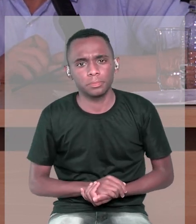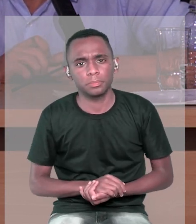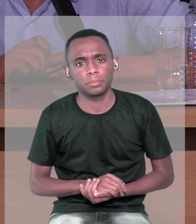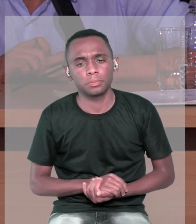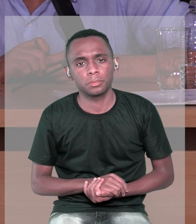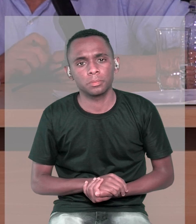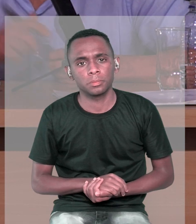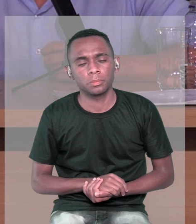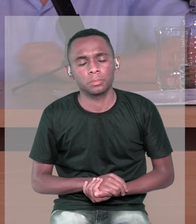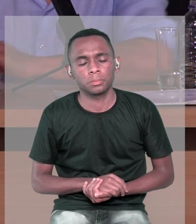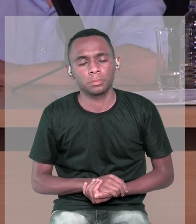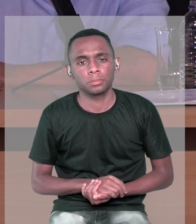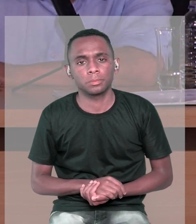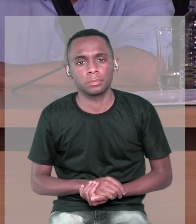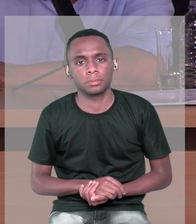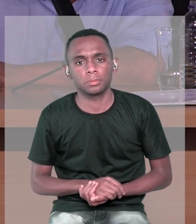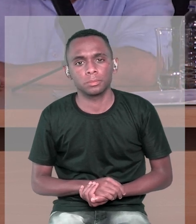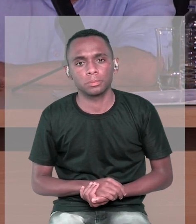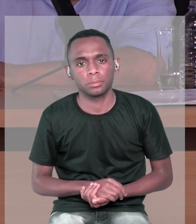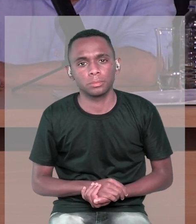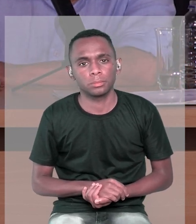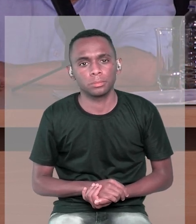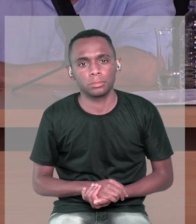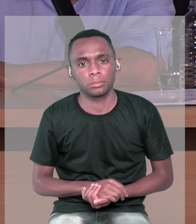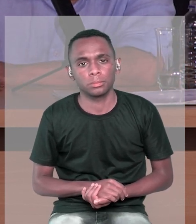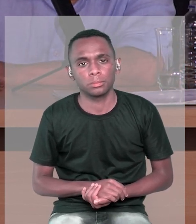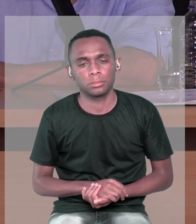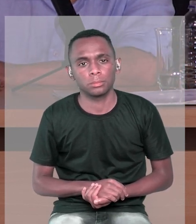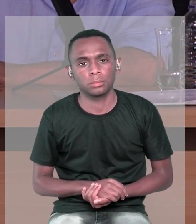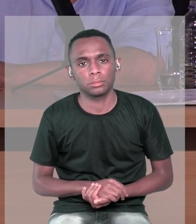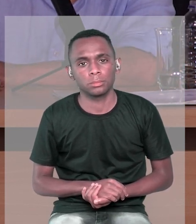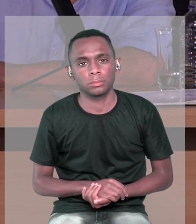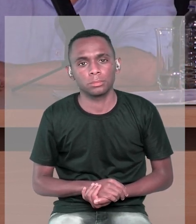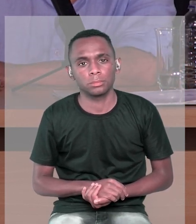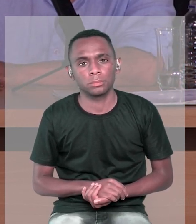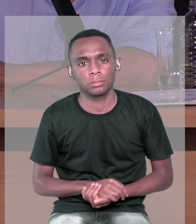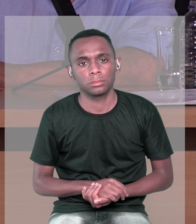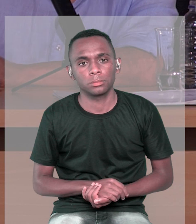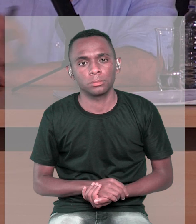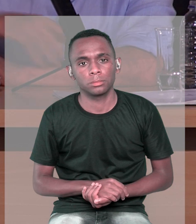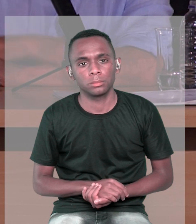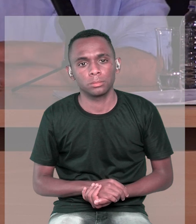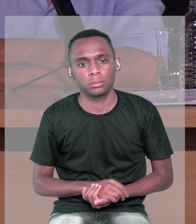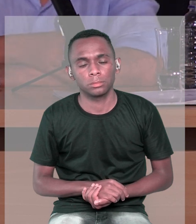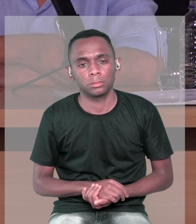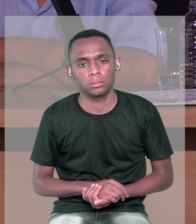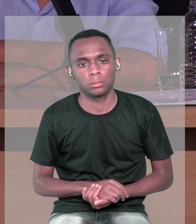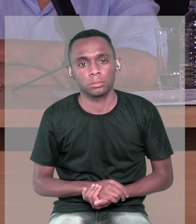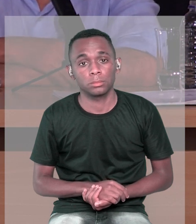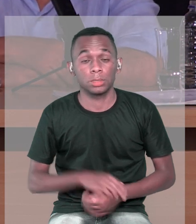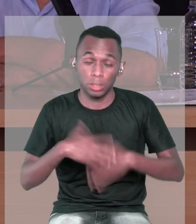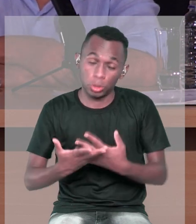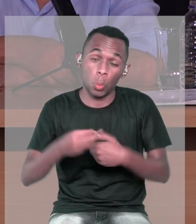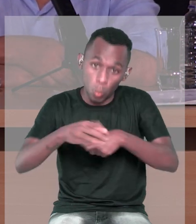C'est-à-dire qu'il n'y a pas que la nature qui est abusée, il y a aussi les femmes et les plus faibles. Querendo